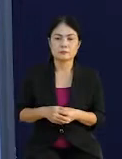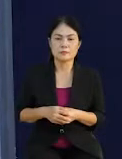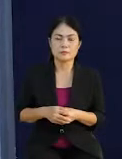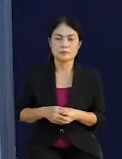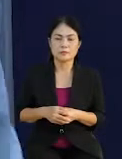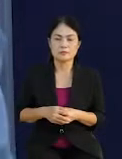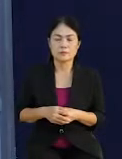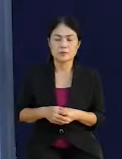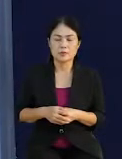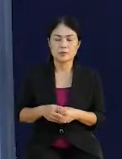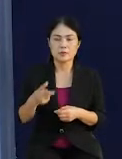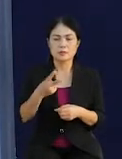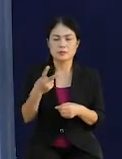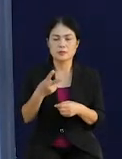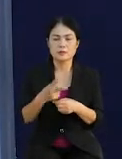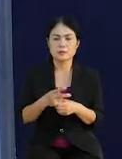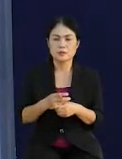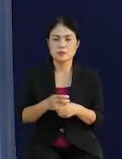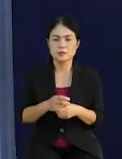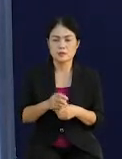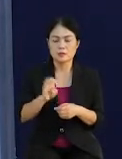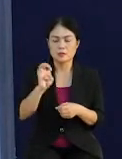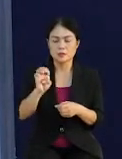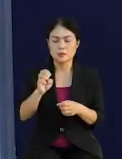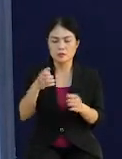chúng nói prosop tiền pi ní này nụ